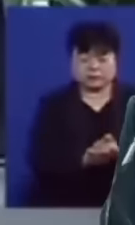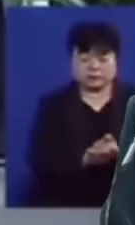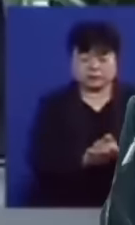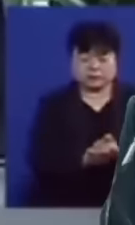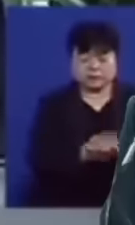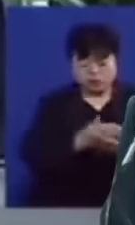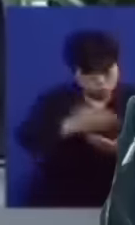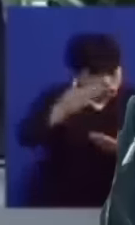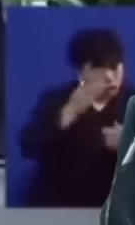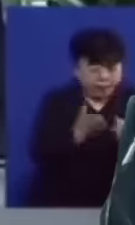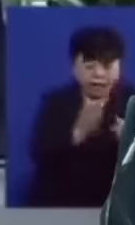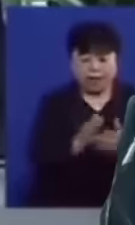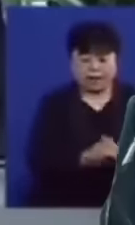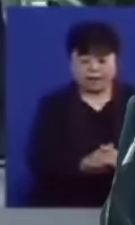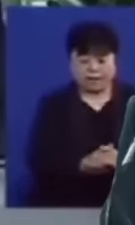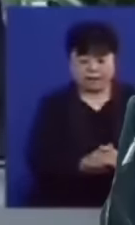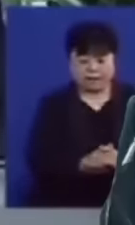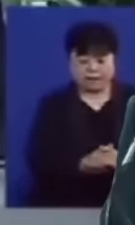물리쳐야 돼요.